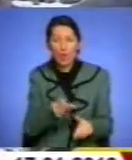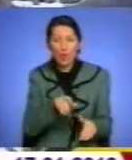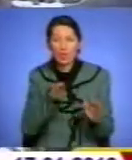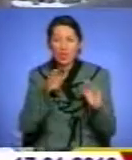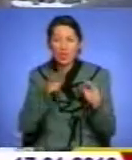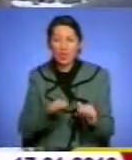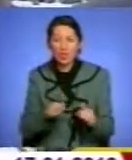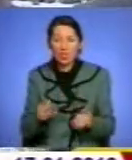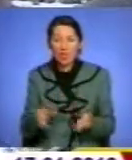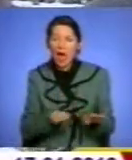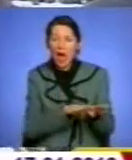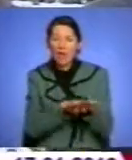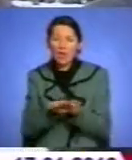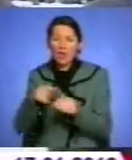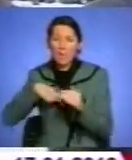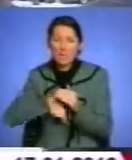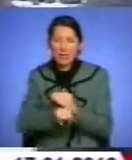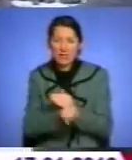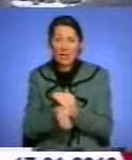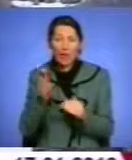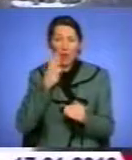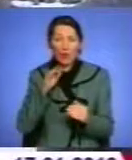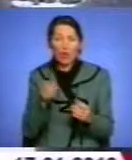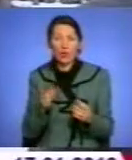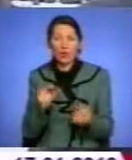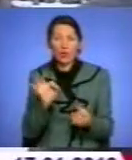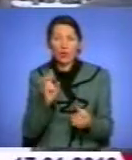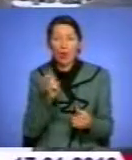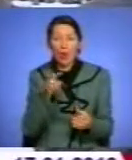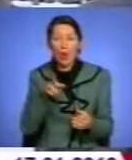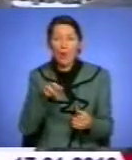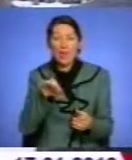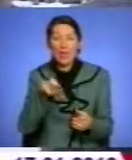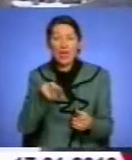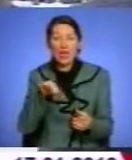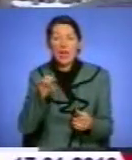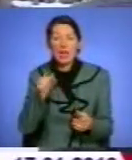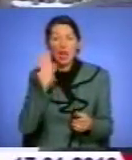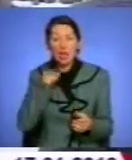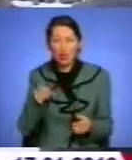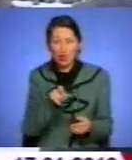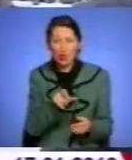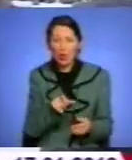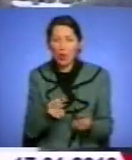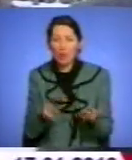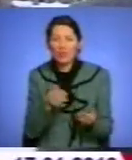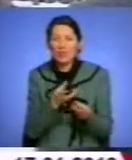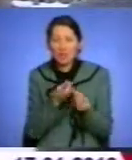вод, обміління річок водойм, навіть зникнення джерел